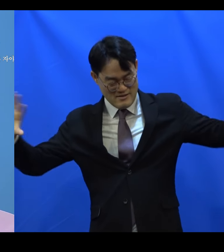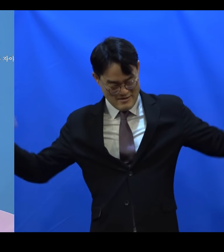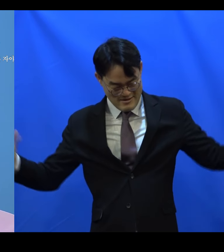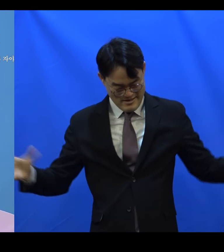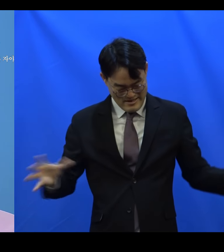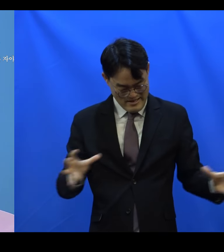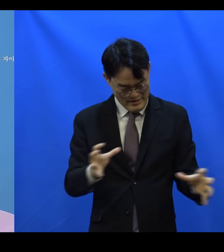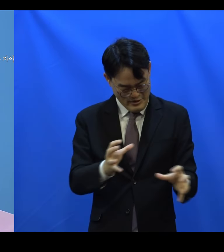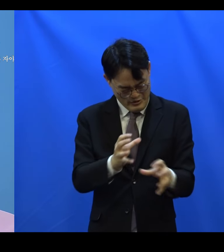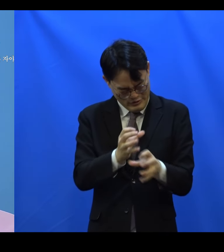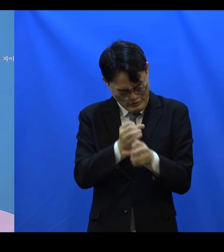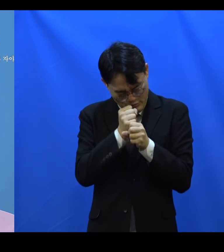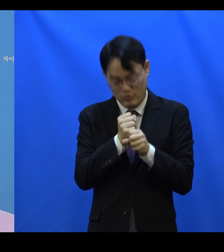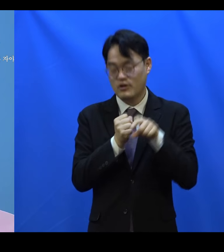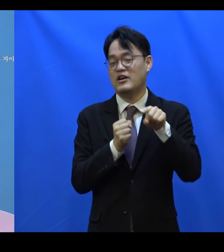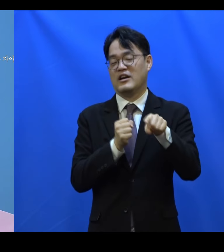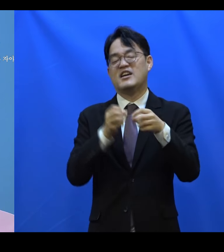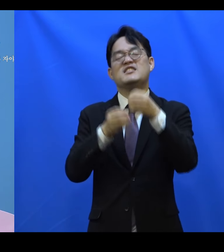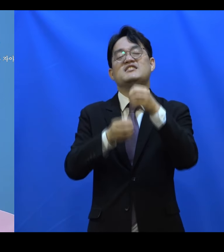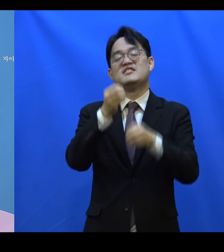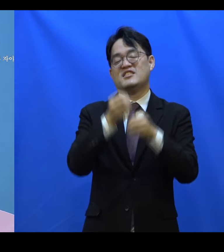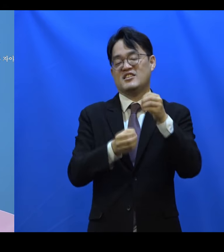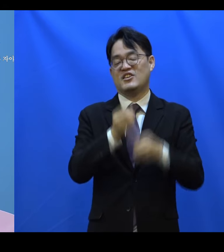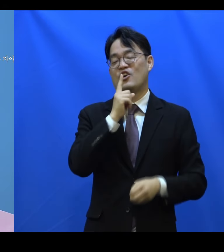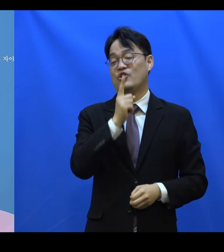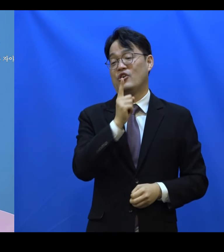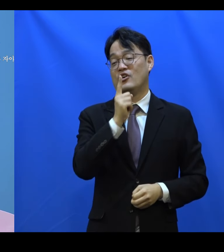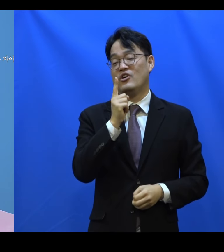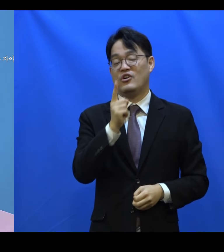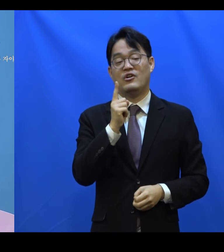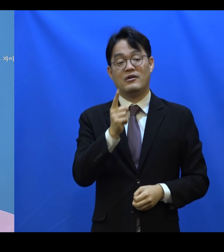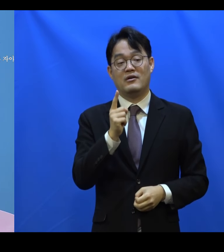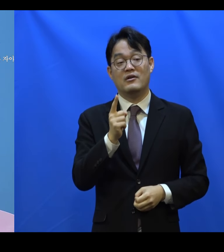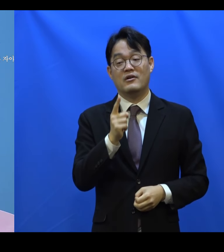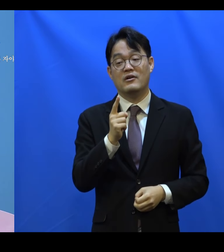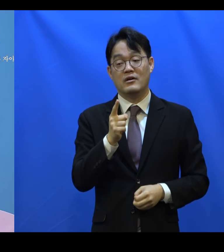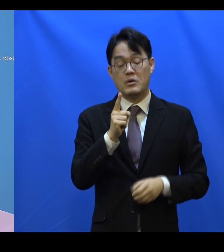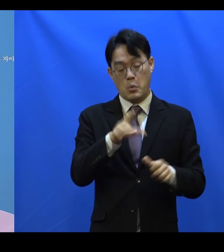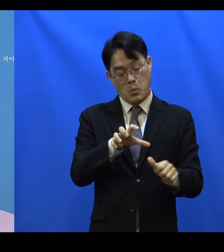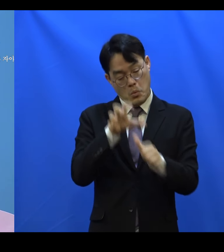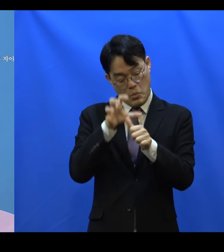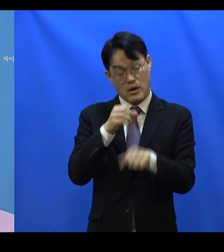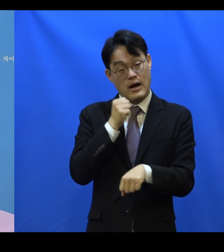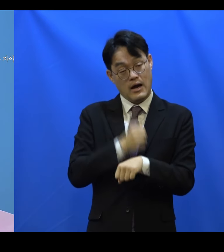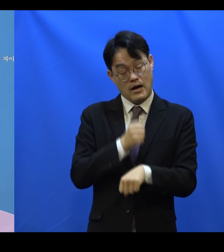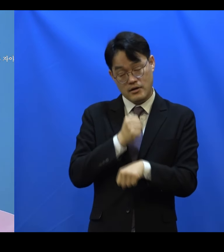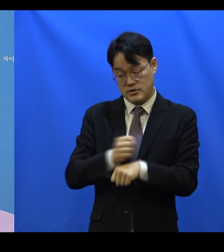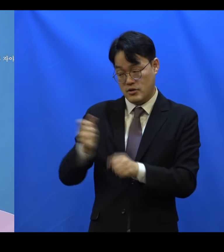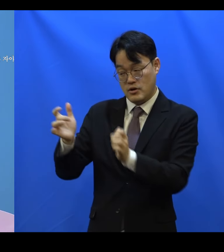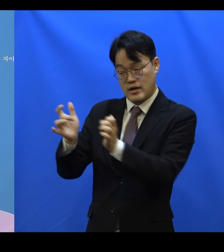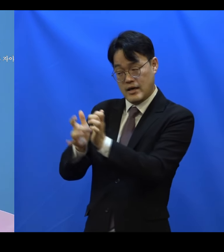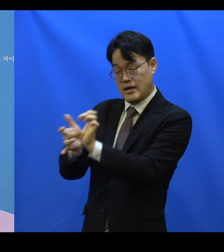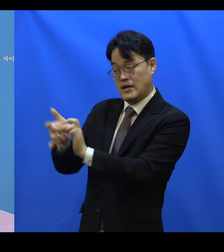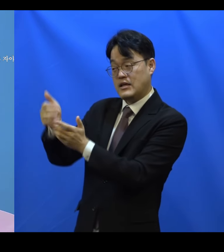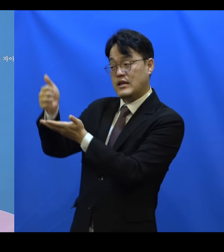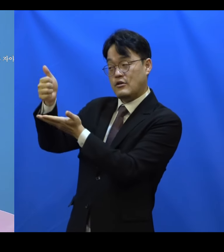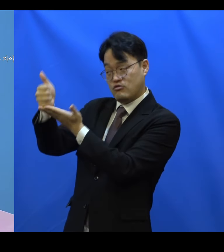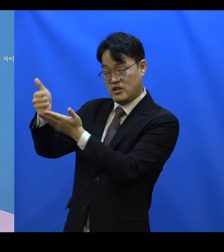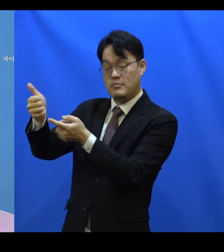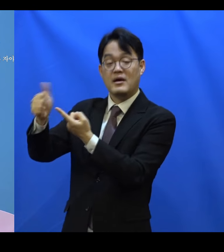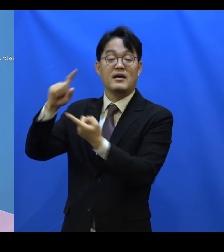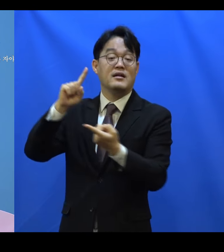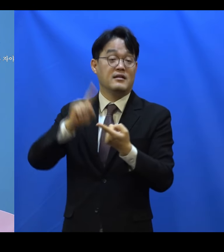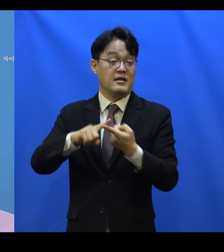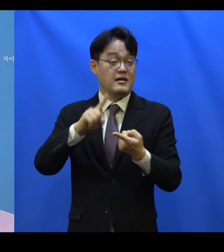그리스도의 이름에 합당한 영광을 표현하는 것은 사실상 불가능하다. 합당하다는 말도 주님에게는 쓸 수